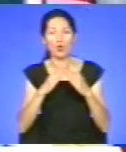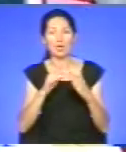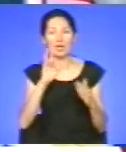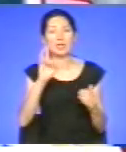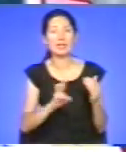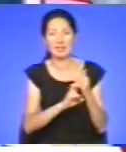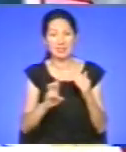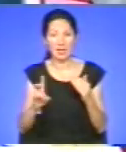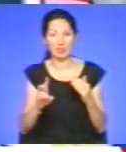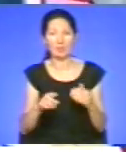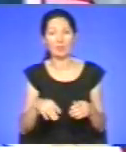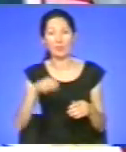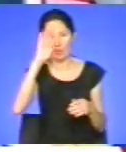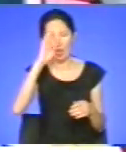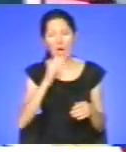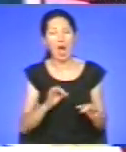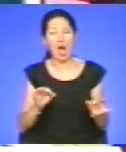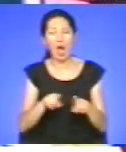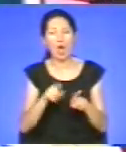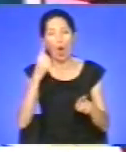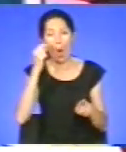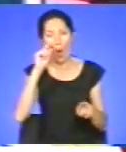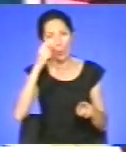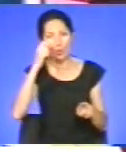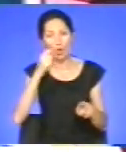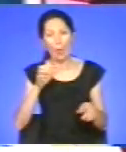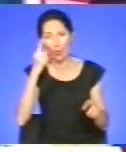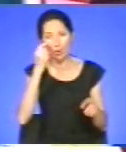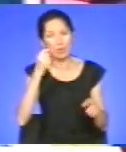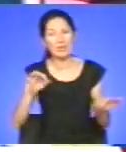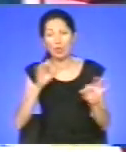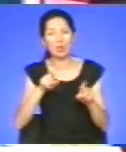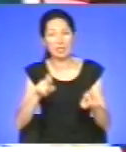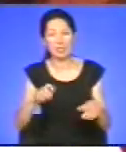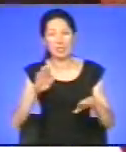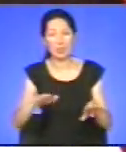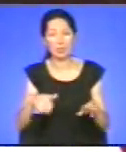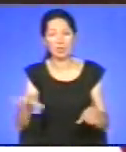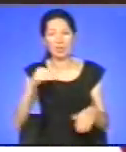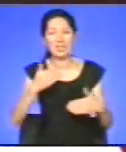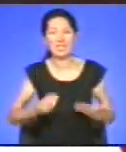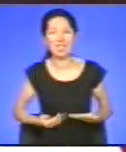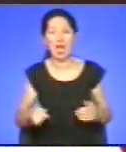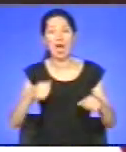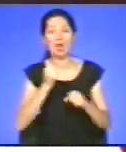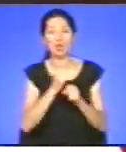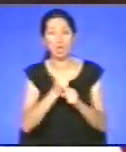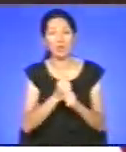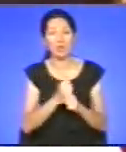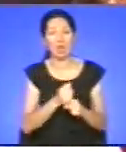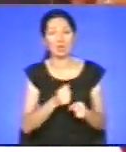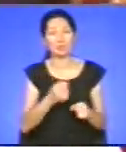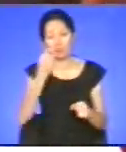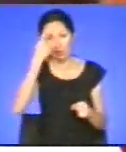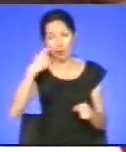як і його бджоли, ніколи не сидів на місці. Усе життя трудився, не покладаючи рук. Відомий тернопільський бджоляр недавно